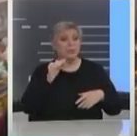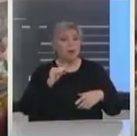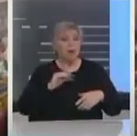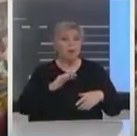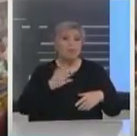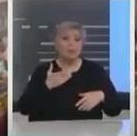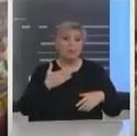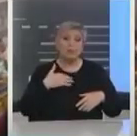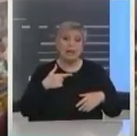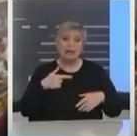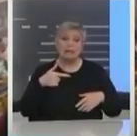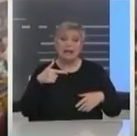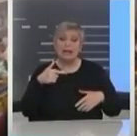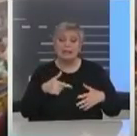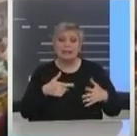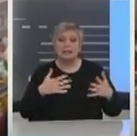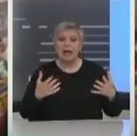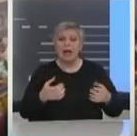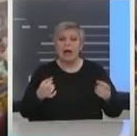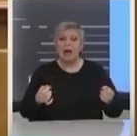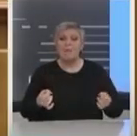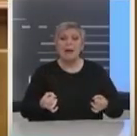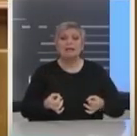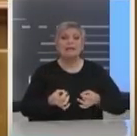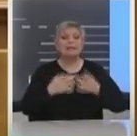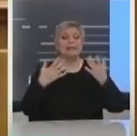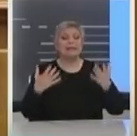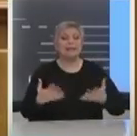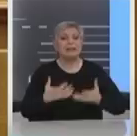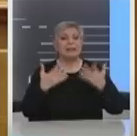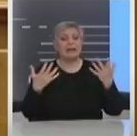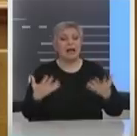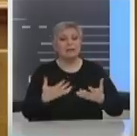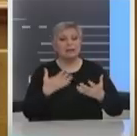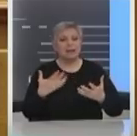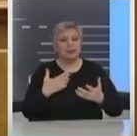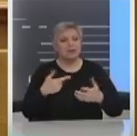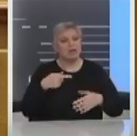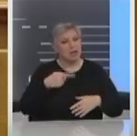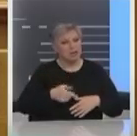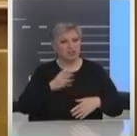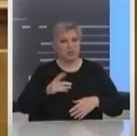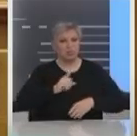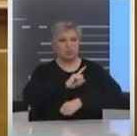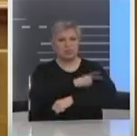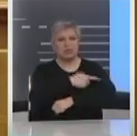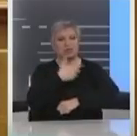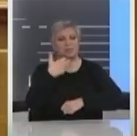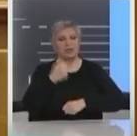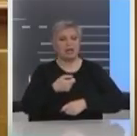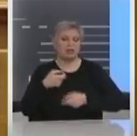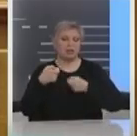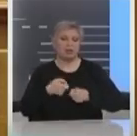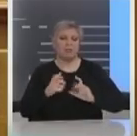μακρύ χέρι σε ενδεχόμενους οικονομικούς και πολιτικούς εκβιασμούς? Πιο σοβαρός